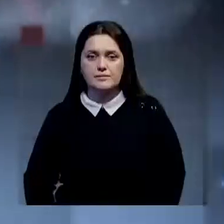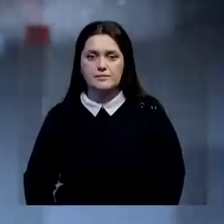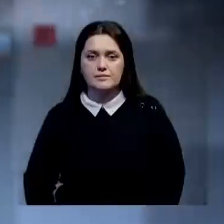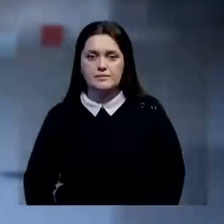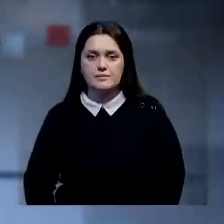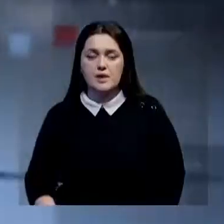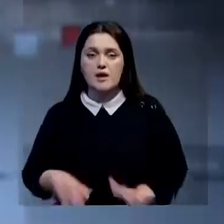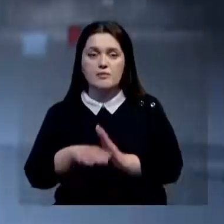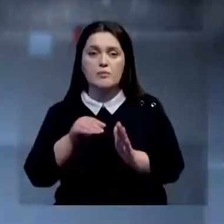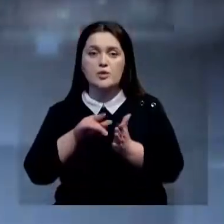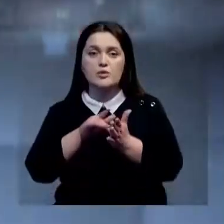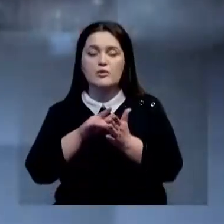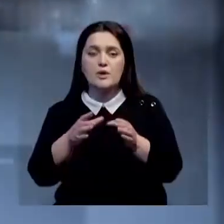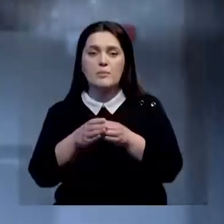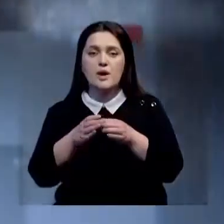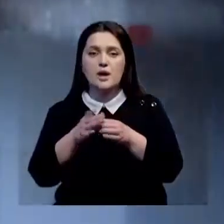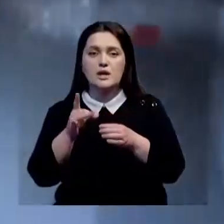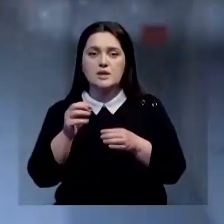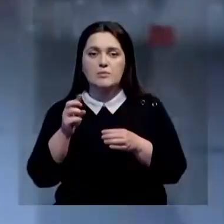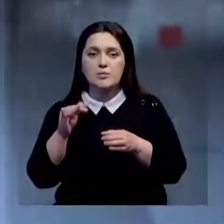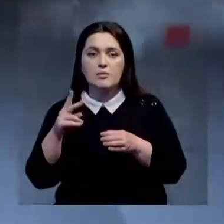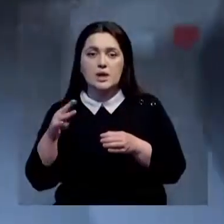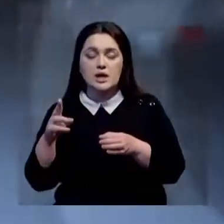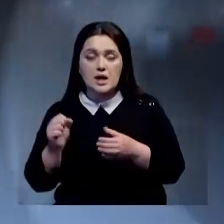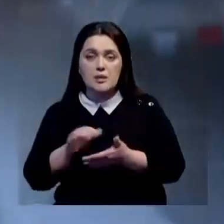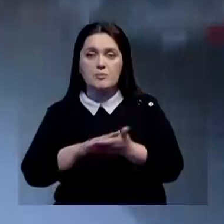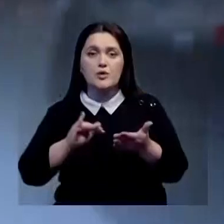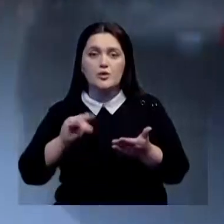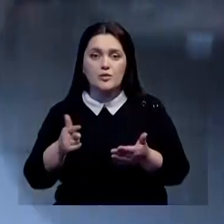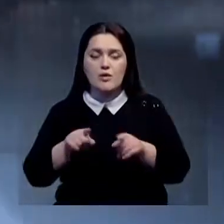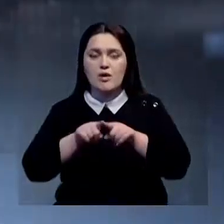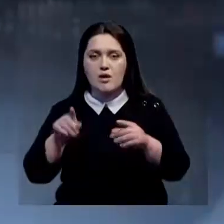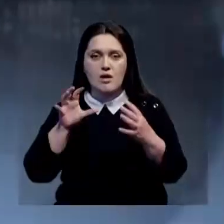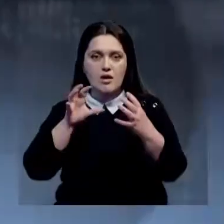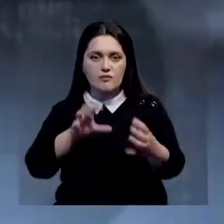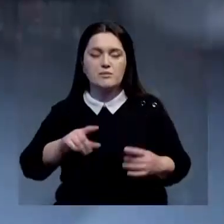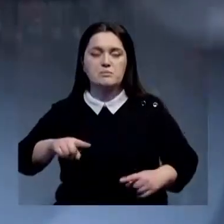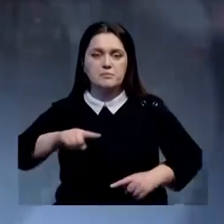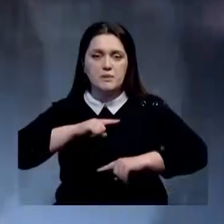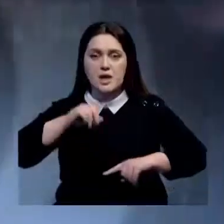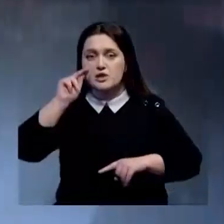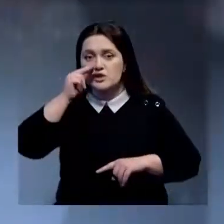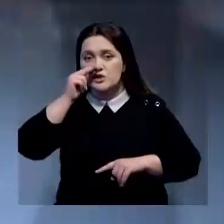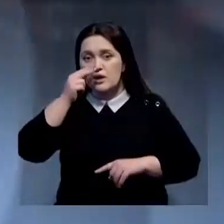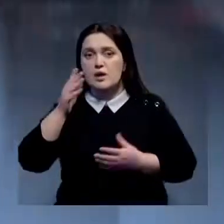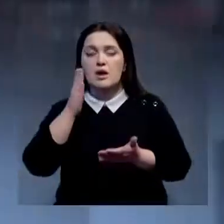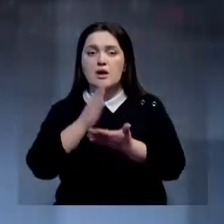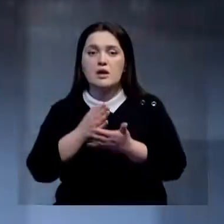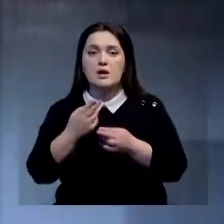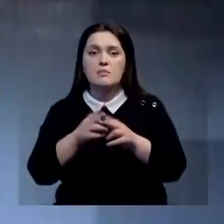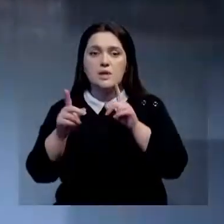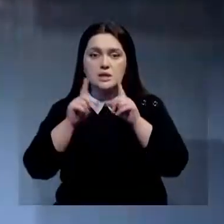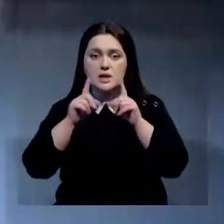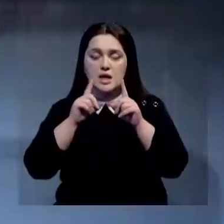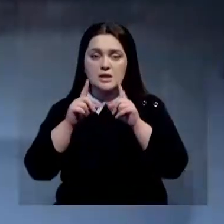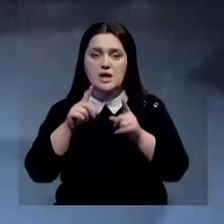Предвыборное турне партии «Республика» продолжается на юге страны. Агитационный автобус прибыл в Шымкент. Партийцы провели заседание в региональном